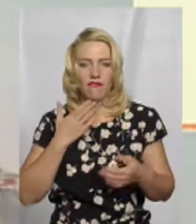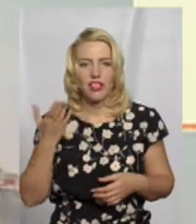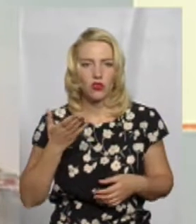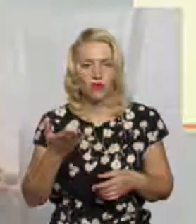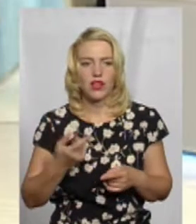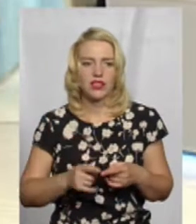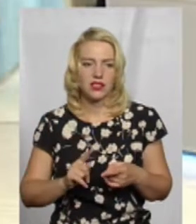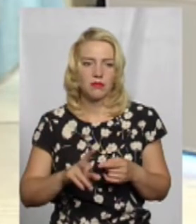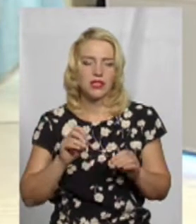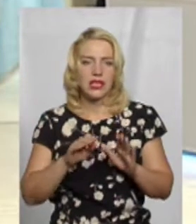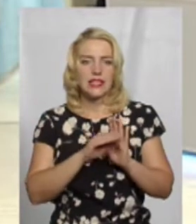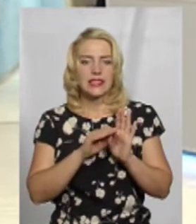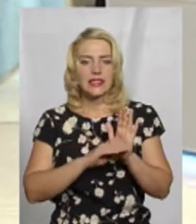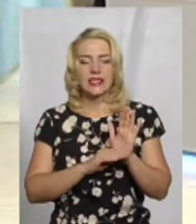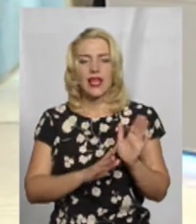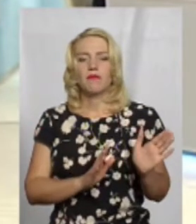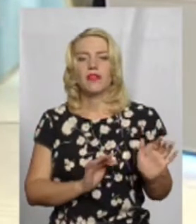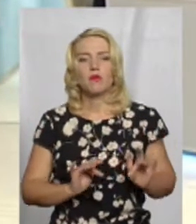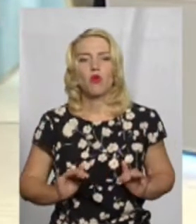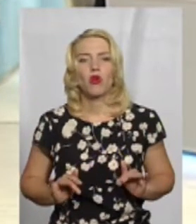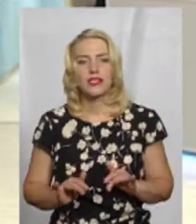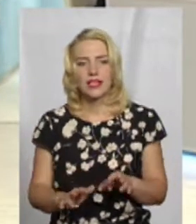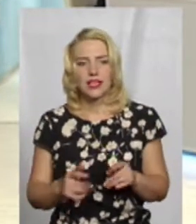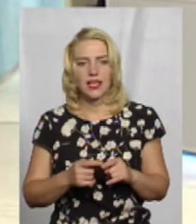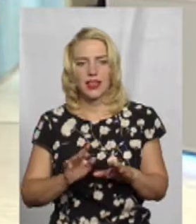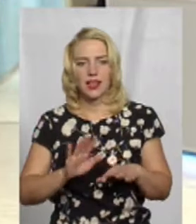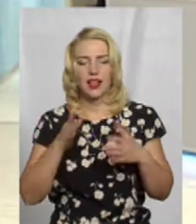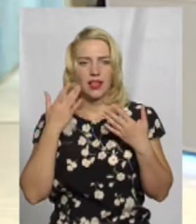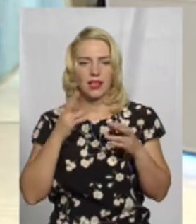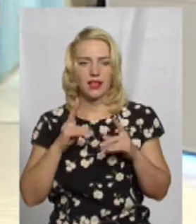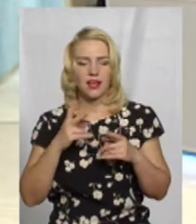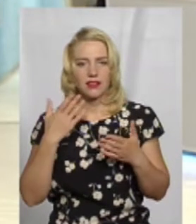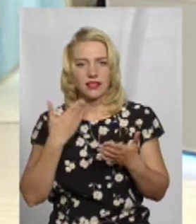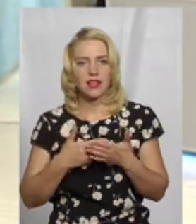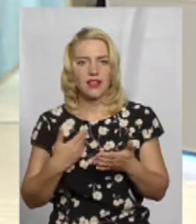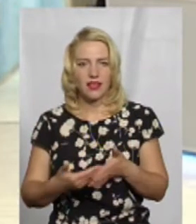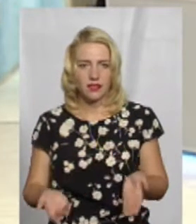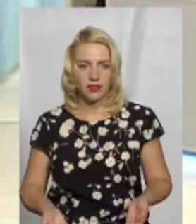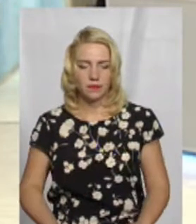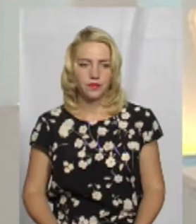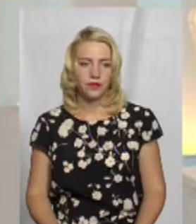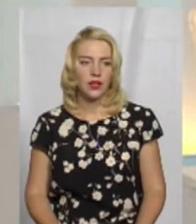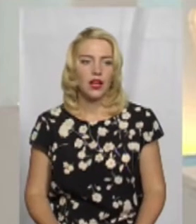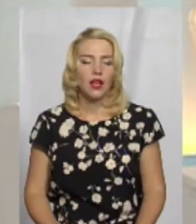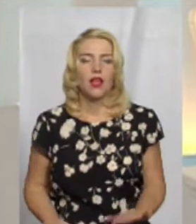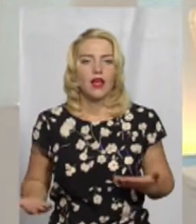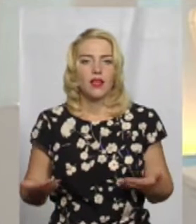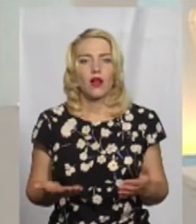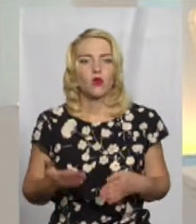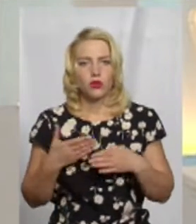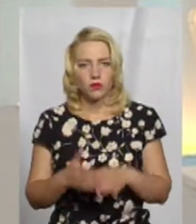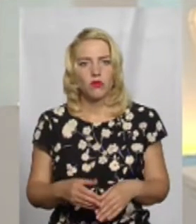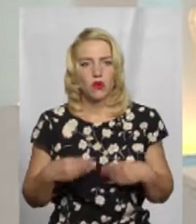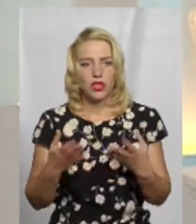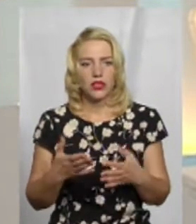Це системний процес. Це системний процес і не такий легкий, як він здається спочатку. Яку допомогу